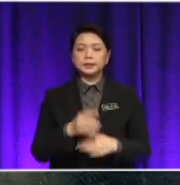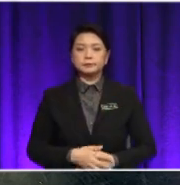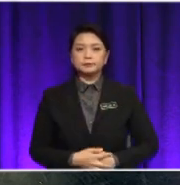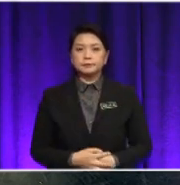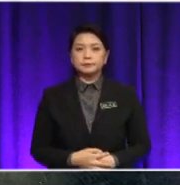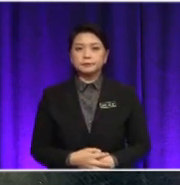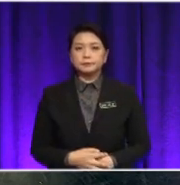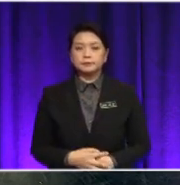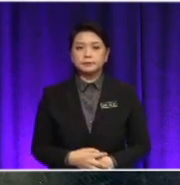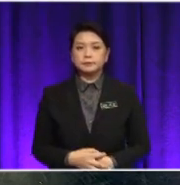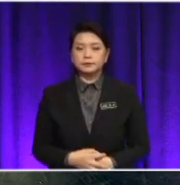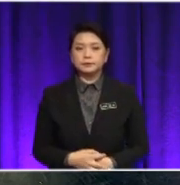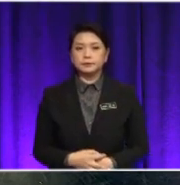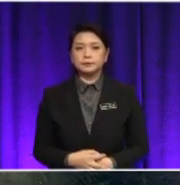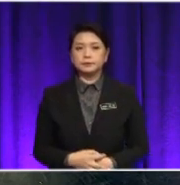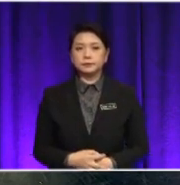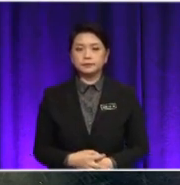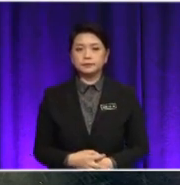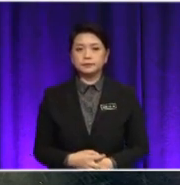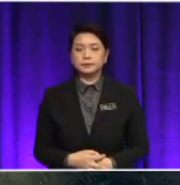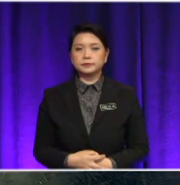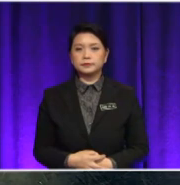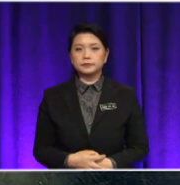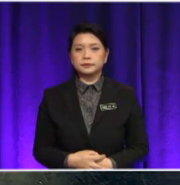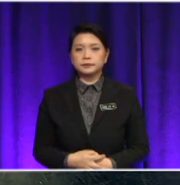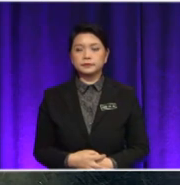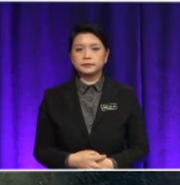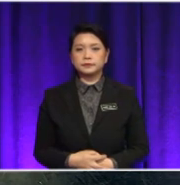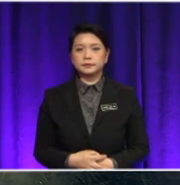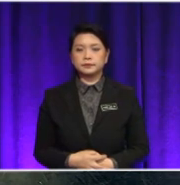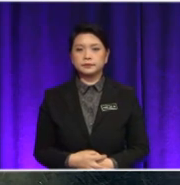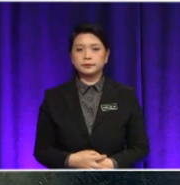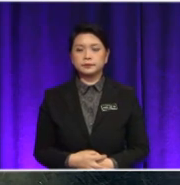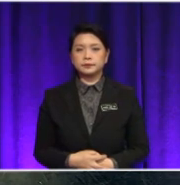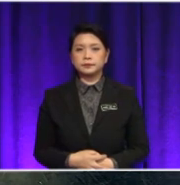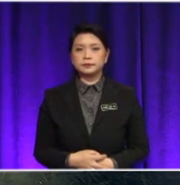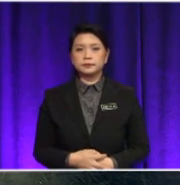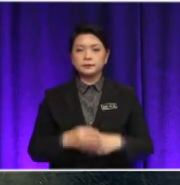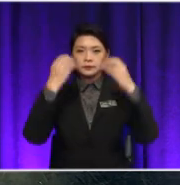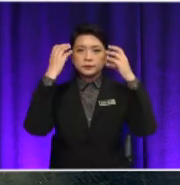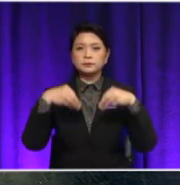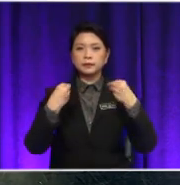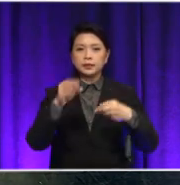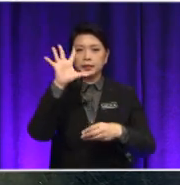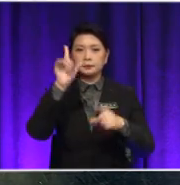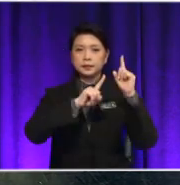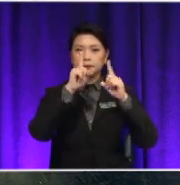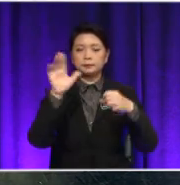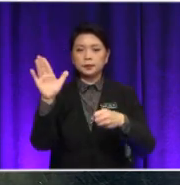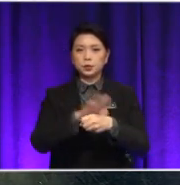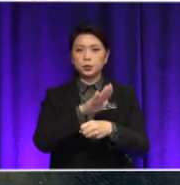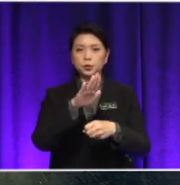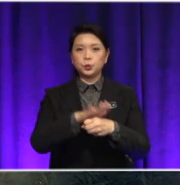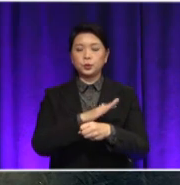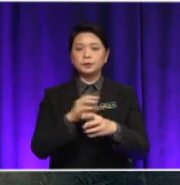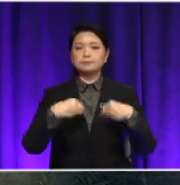Alhamdulillah. Okey, jadi untuk anak murid cikgu yang 4 orang ni saya bagi 5 bintang penuh. Wow, 5 bintang tingginya.